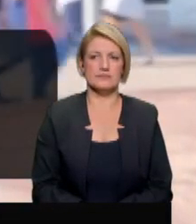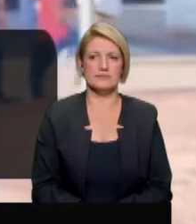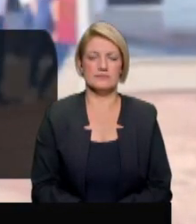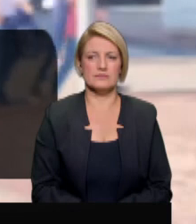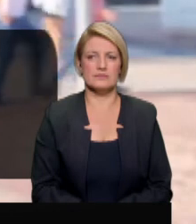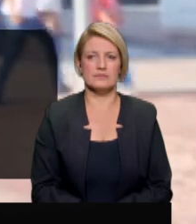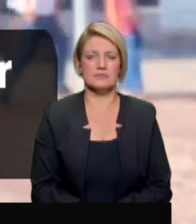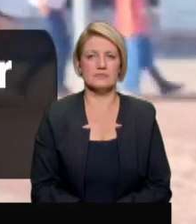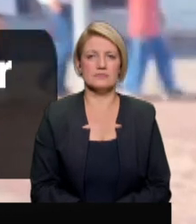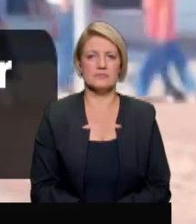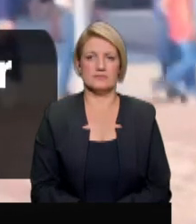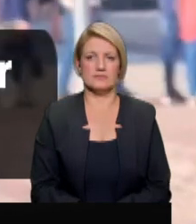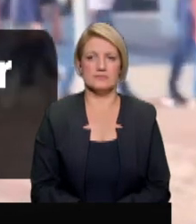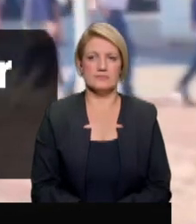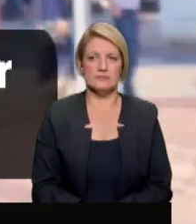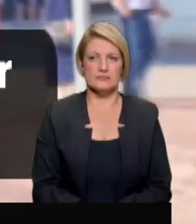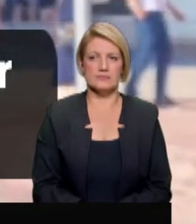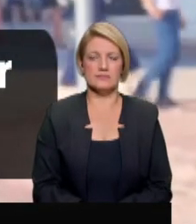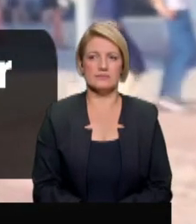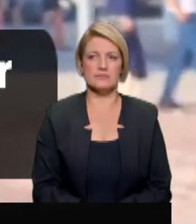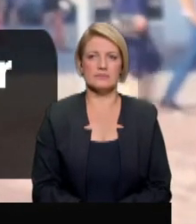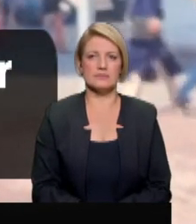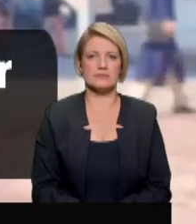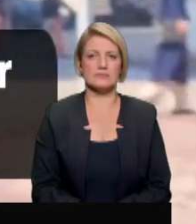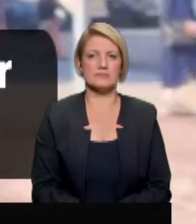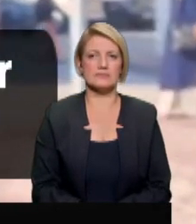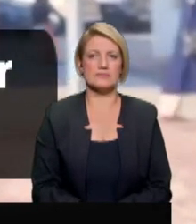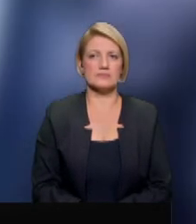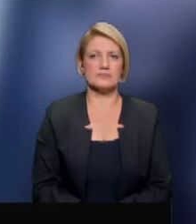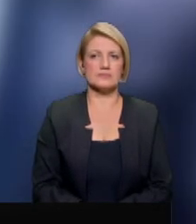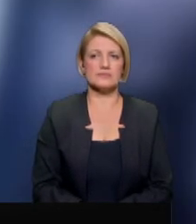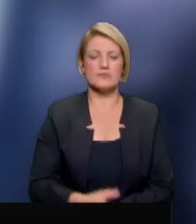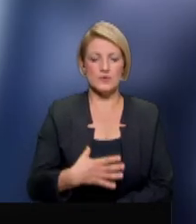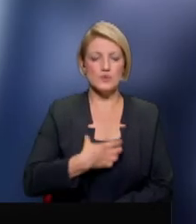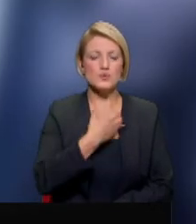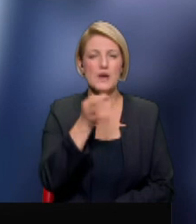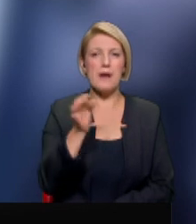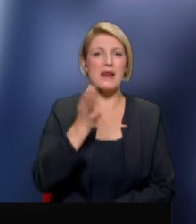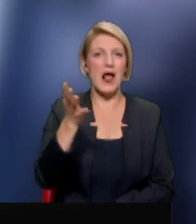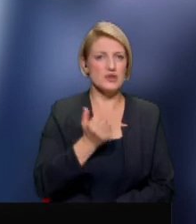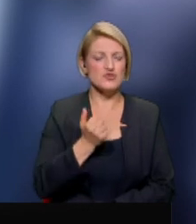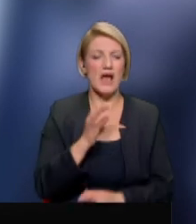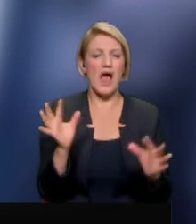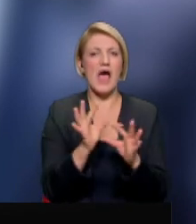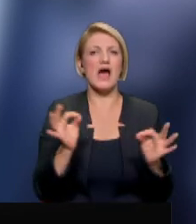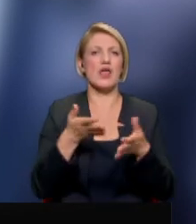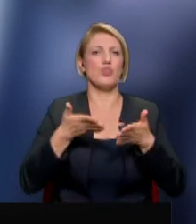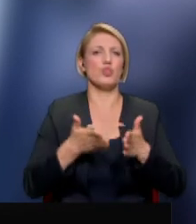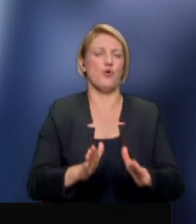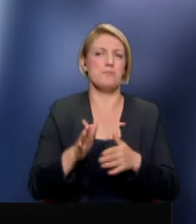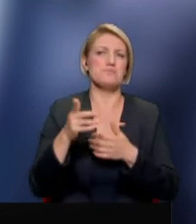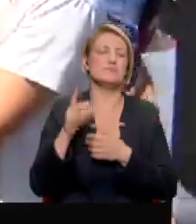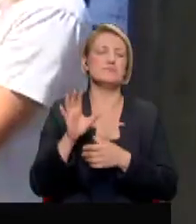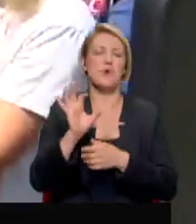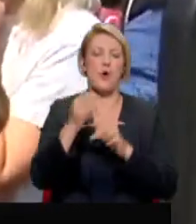şehidimize cet makamı nasip eylesin evladın hayırlı öler nasip eylesin acı haberi alınca erken doğum yaptı Uzman